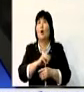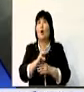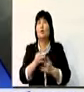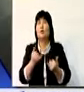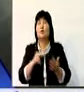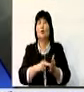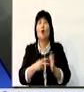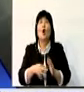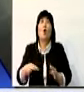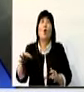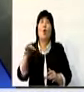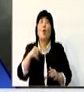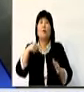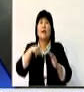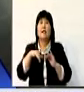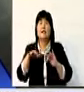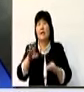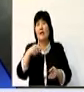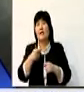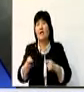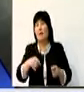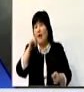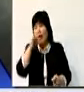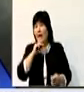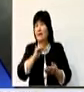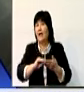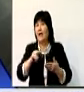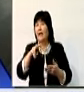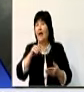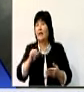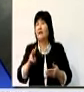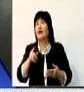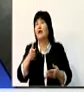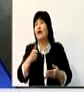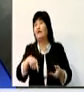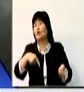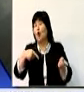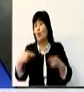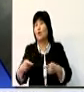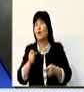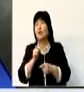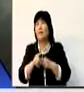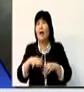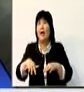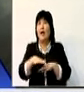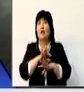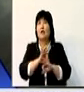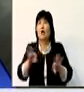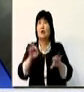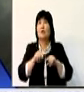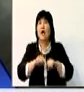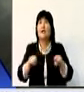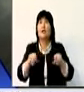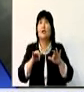көзделген. Облыстық ішкі саясат басқармасы елбасының қазақ әліпбиін біртіндеп латын графикасына көшіру тапсырмасын халық арасында түсіндіру насихаттау